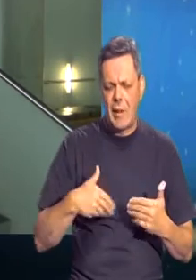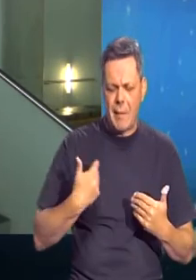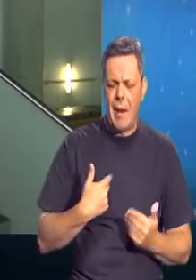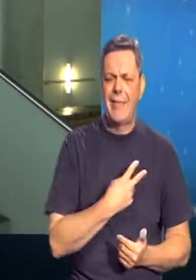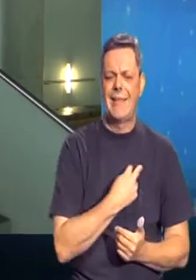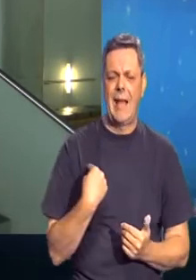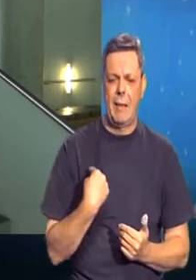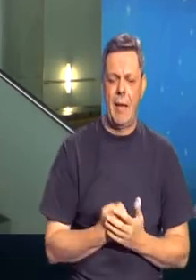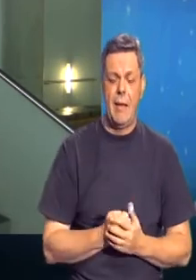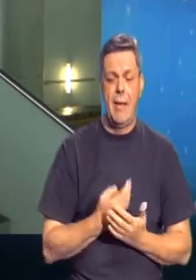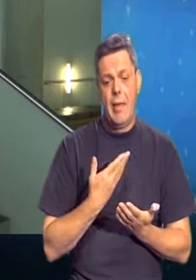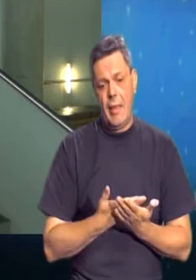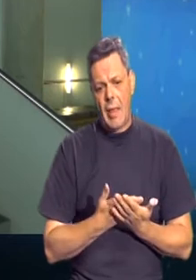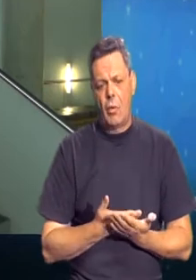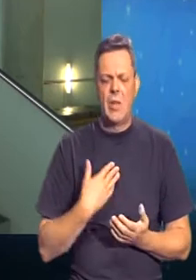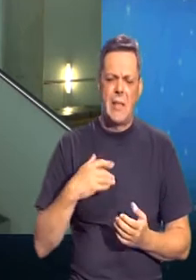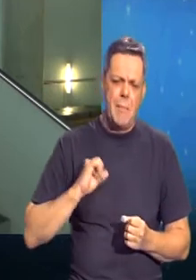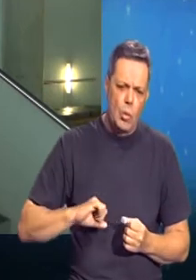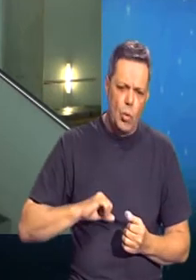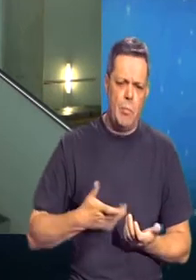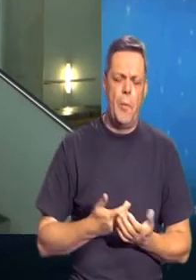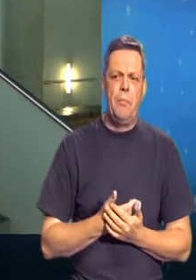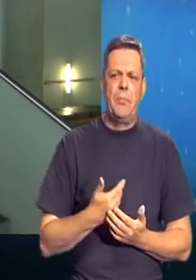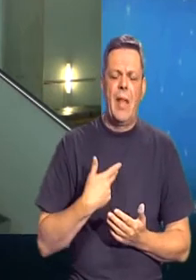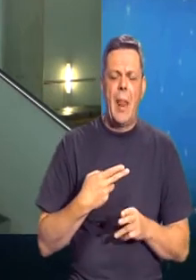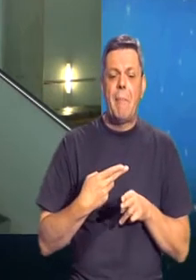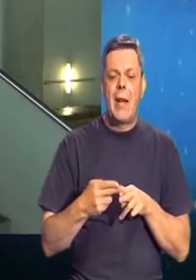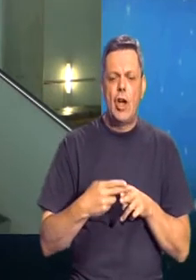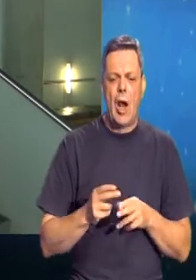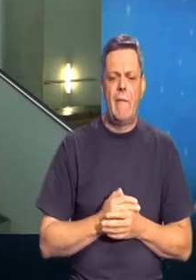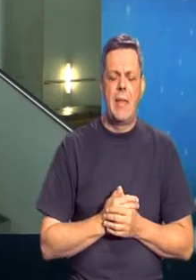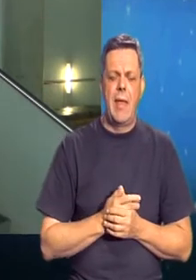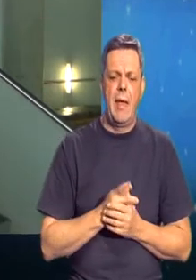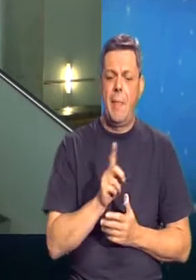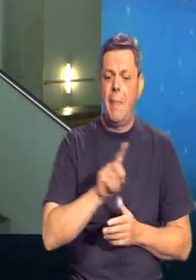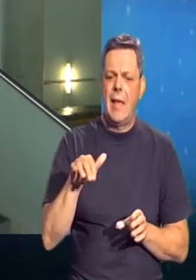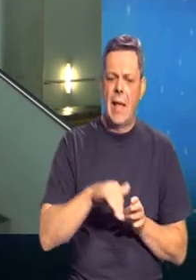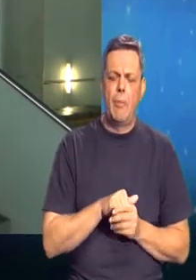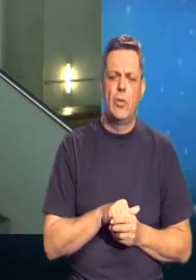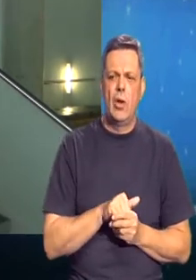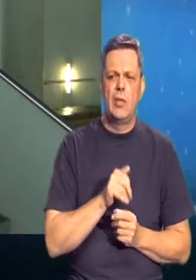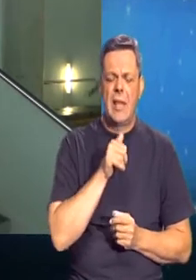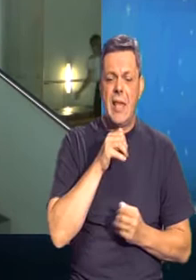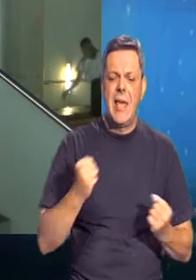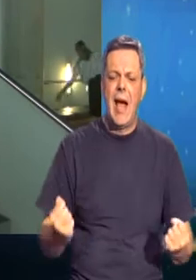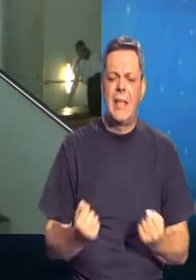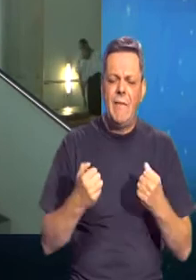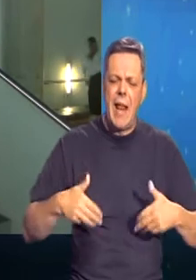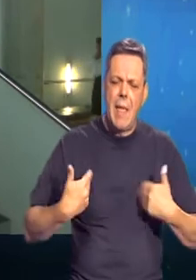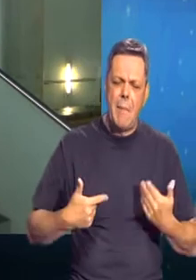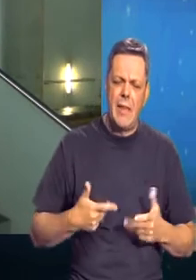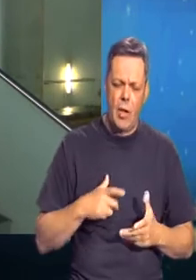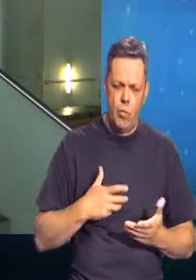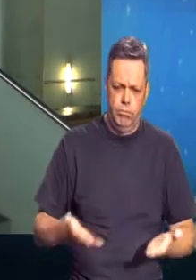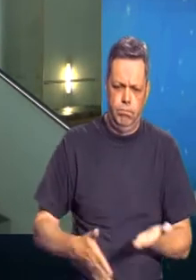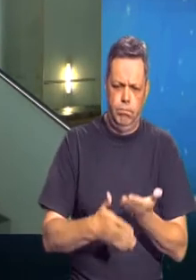mlade grada Zagreba, tako da eto, trudimo se da nam je rješavanje zapravo nezaposlenosti i aktiviranje